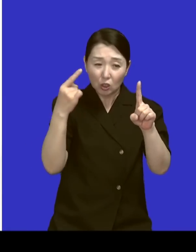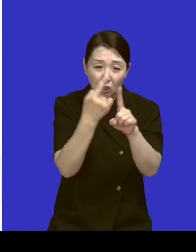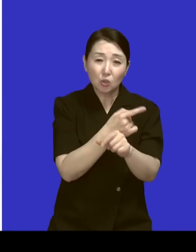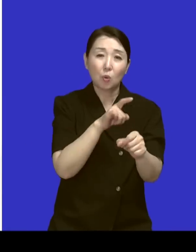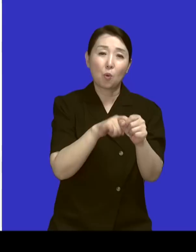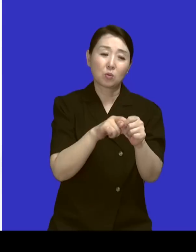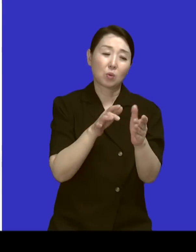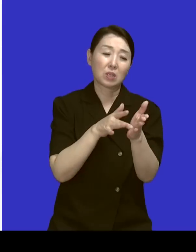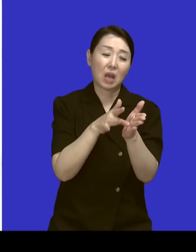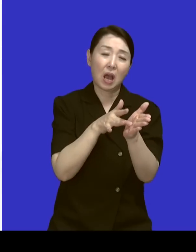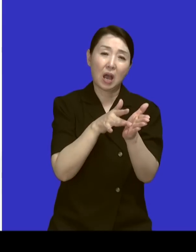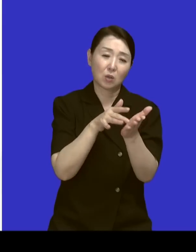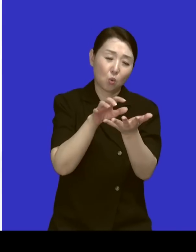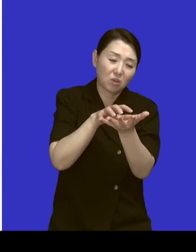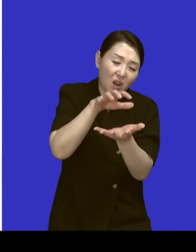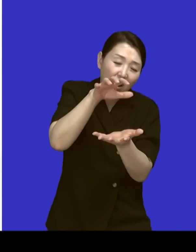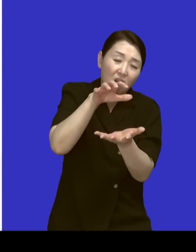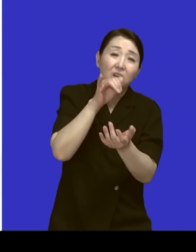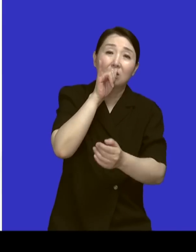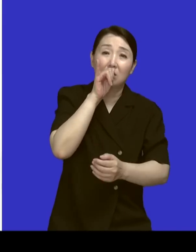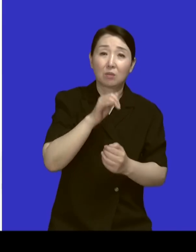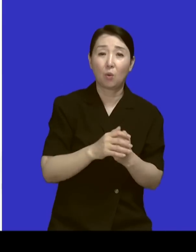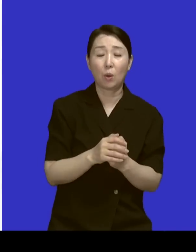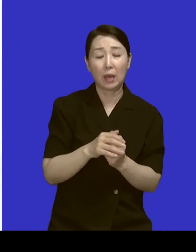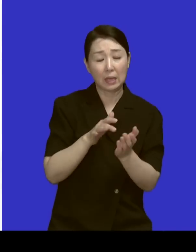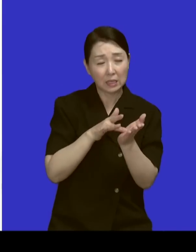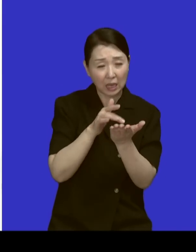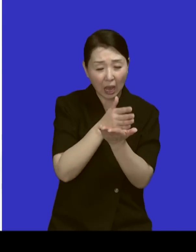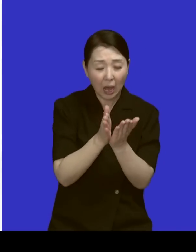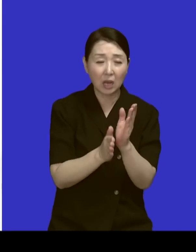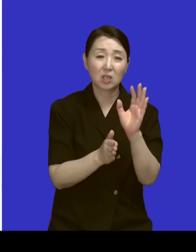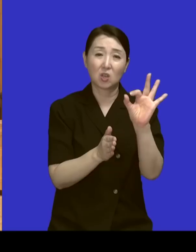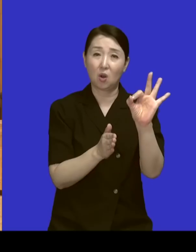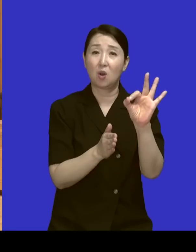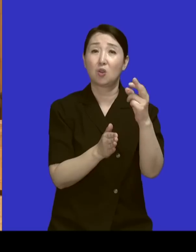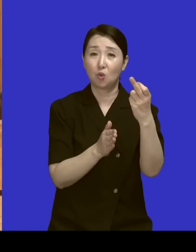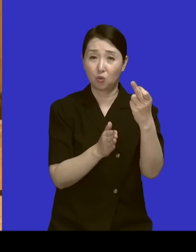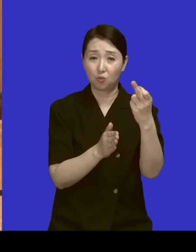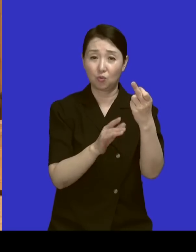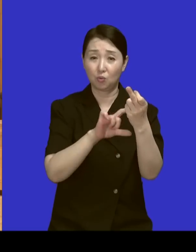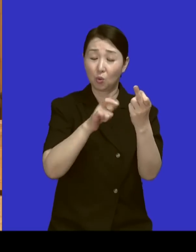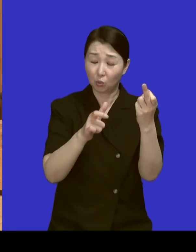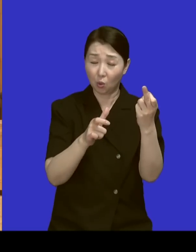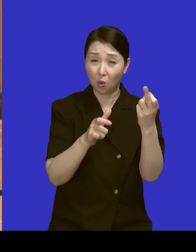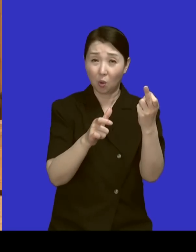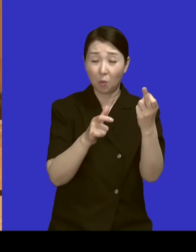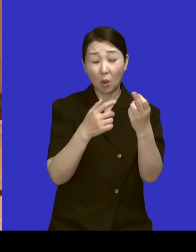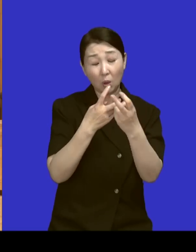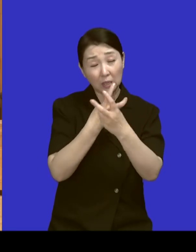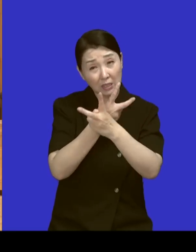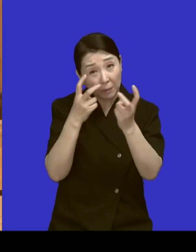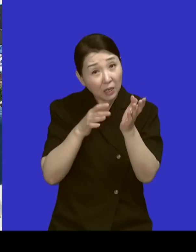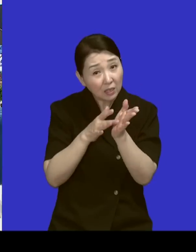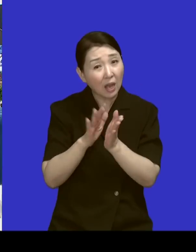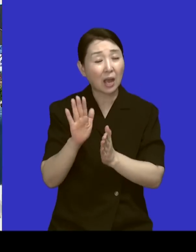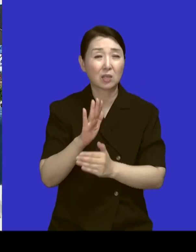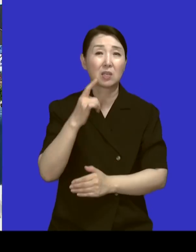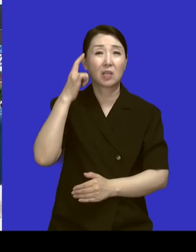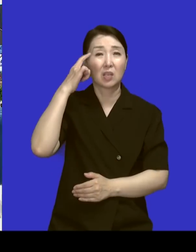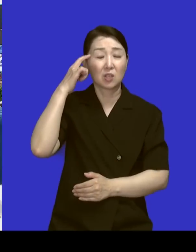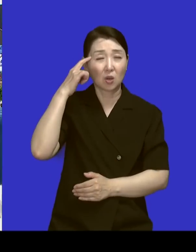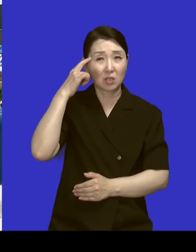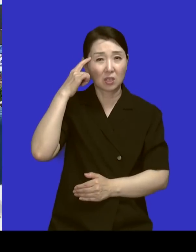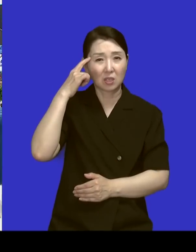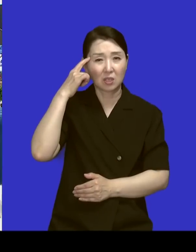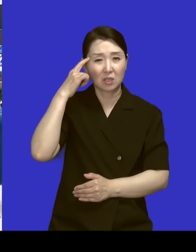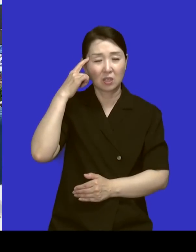약을 더 늘릴 수밖에 없었어요. 예. 그때 11알인가 12알인가를 먹었는데 뭐 수면제요? 아니요, 신경안정제? 정신질환과 관련된